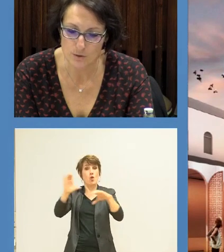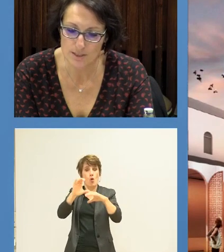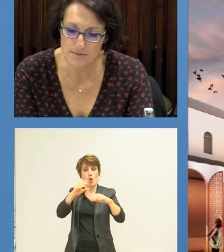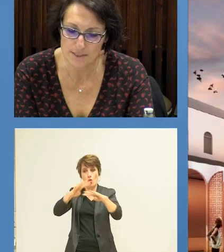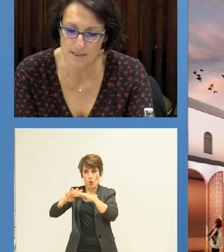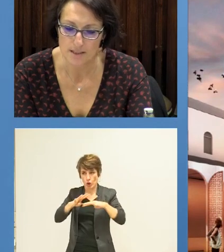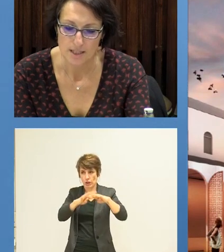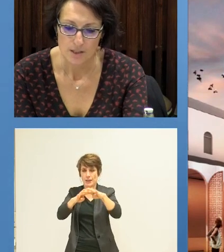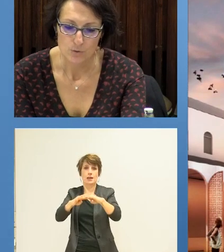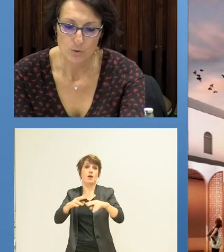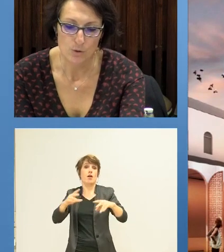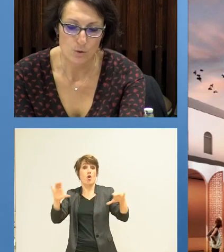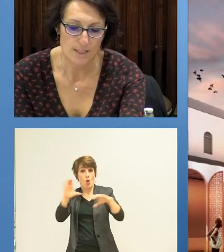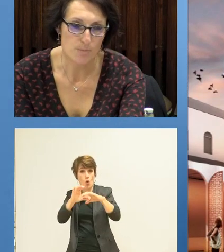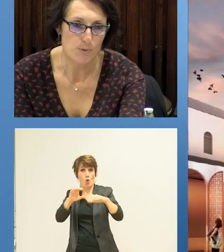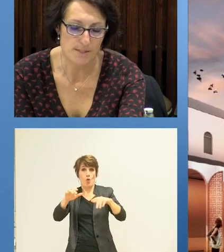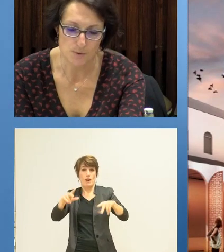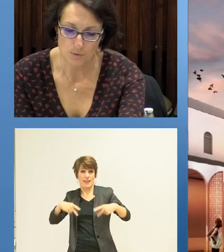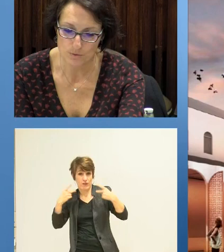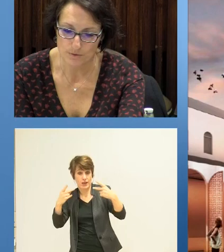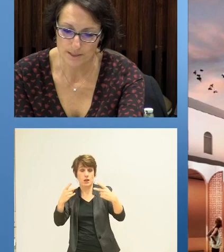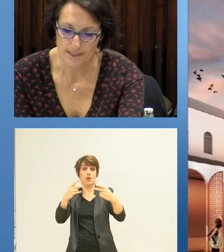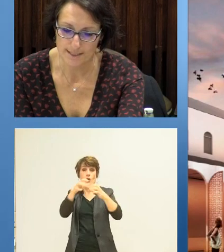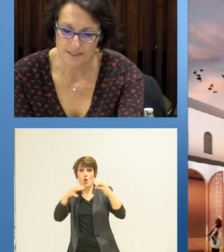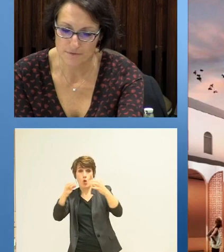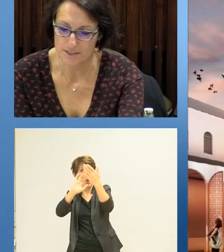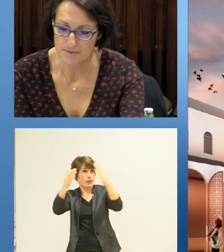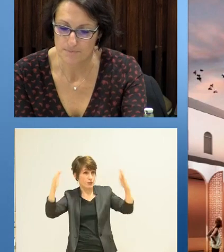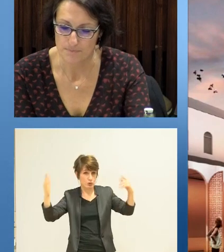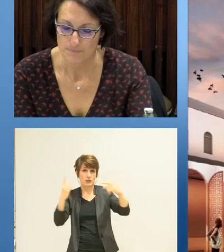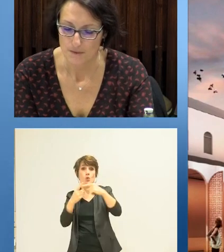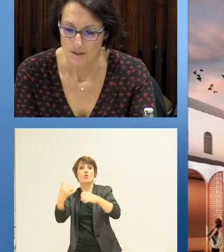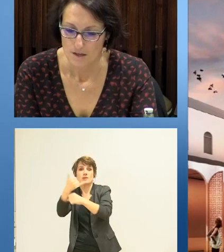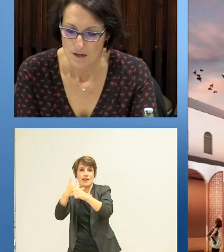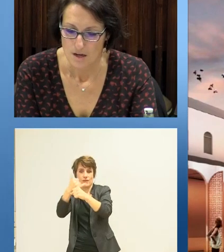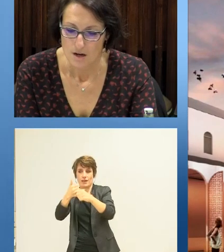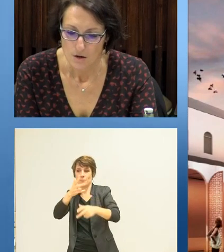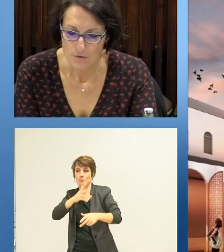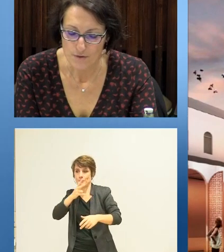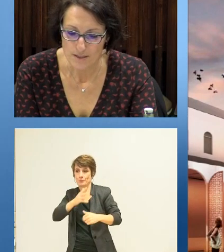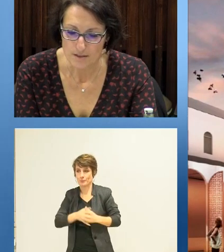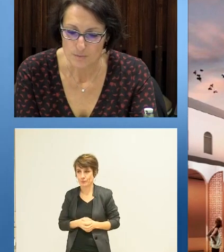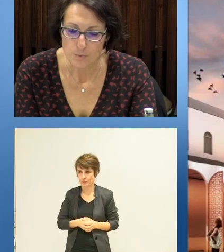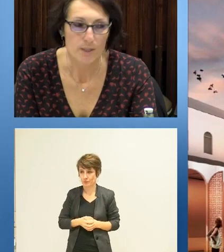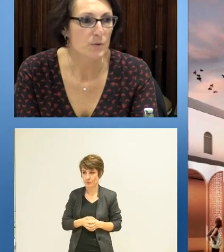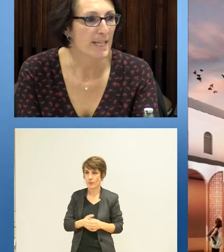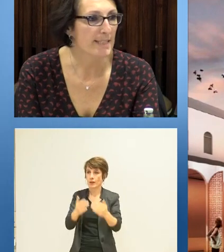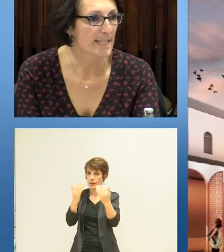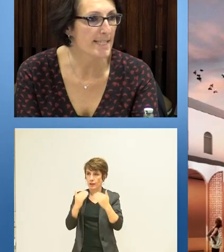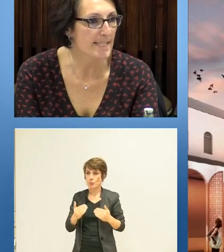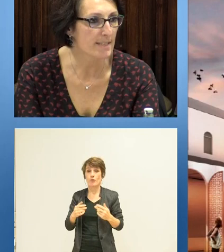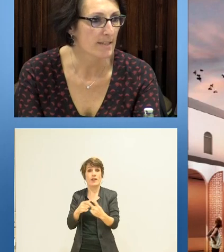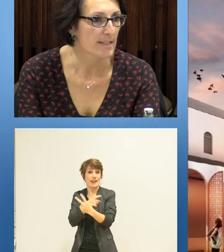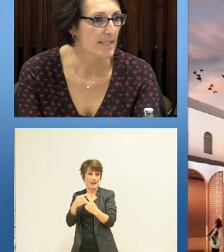decaux living de locaux d'exposition et d'un café enfin pour les deux